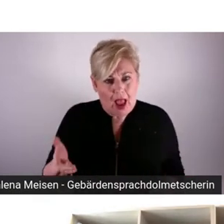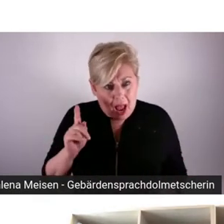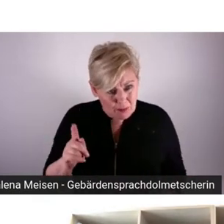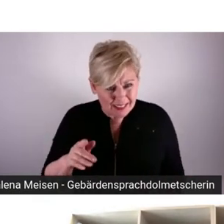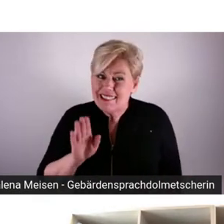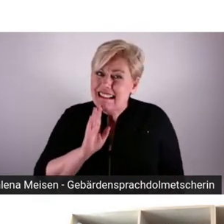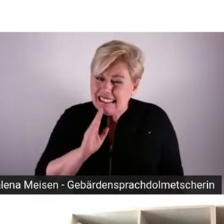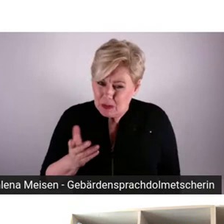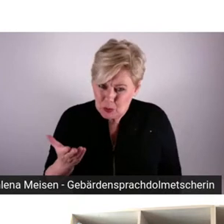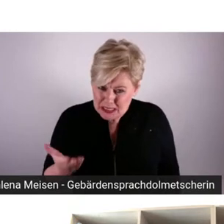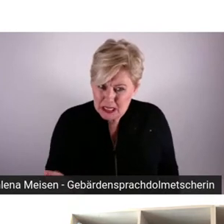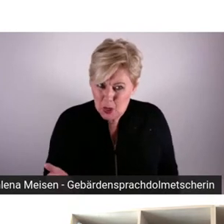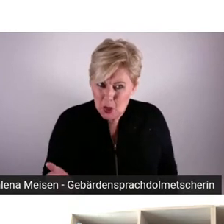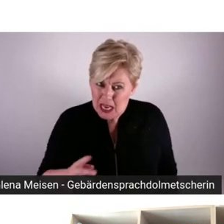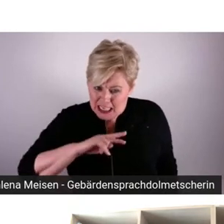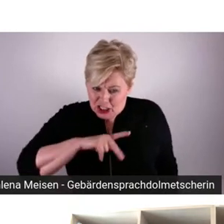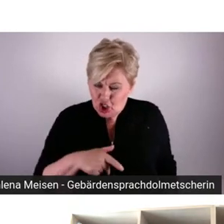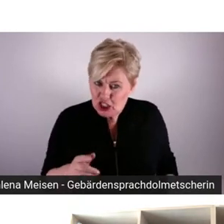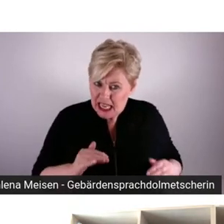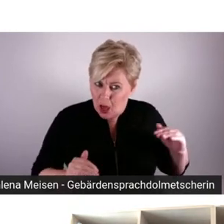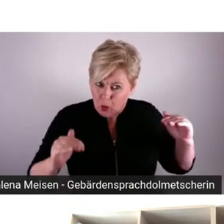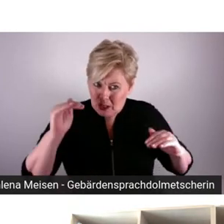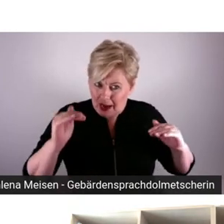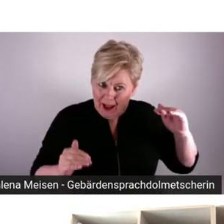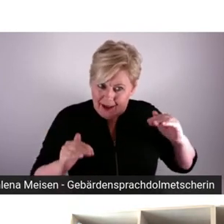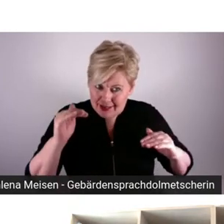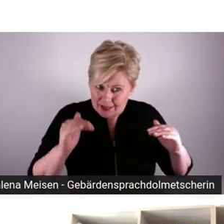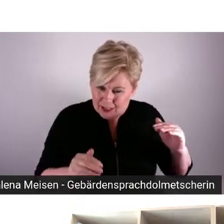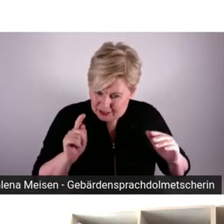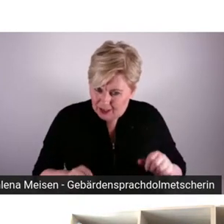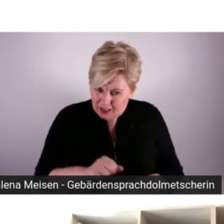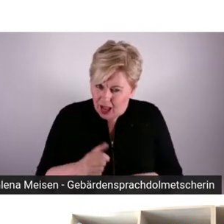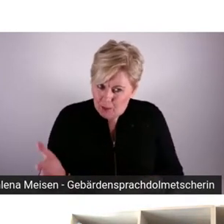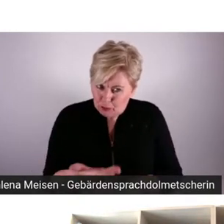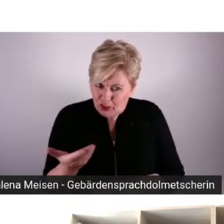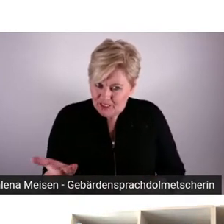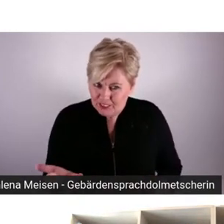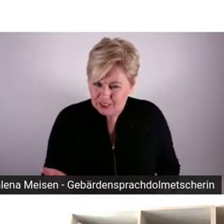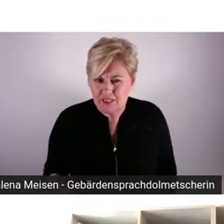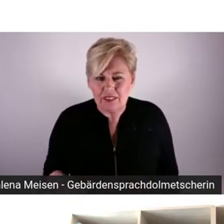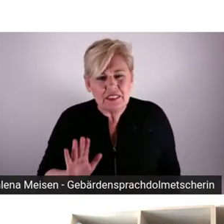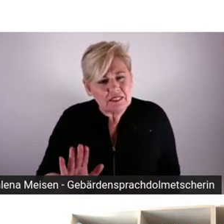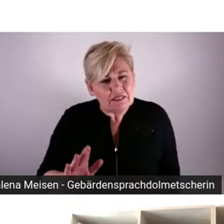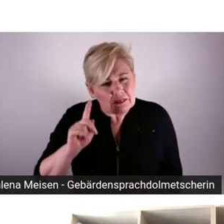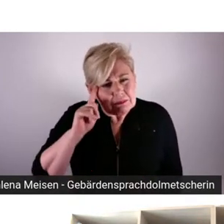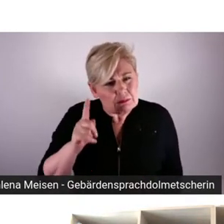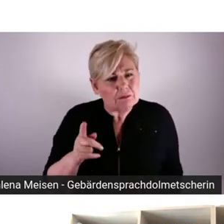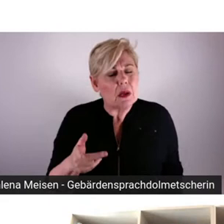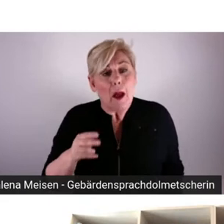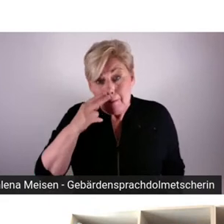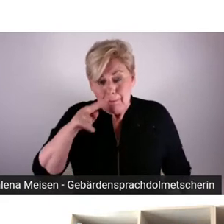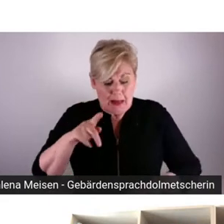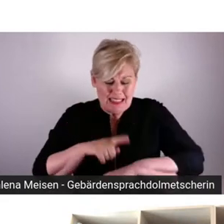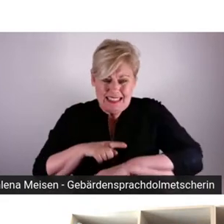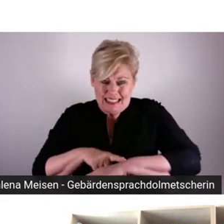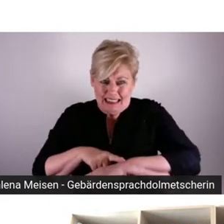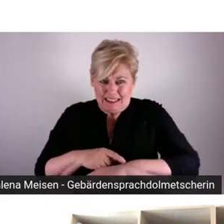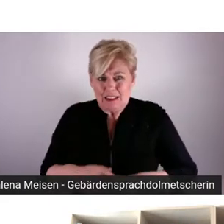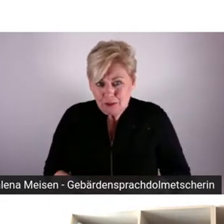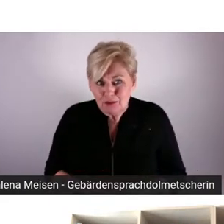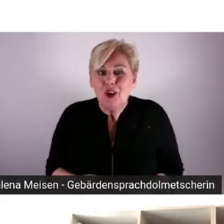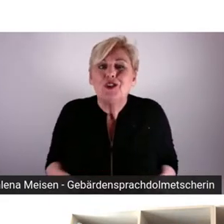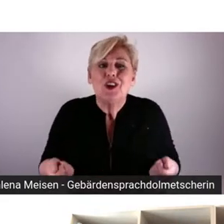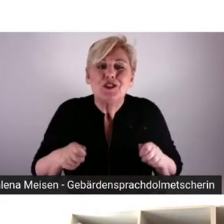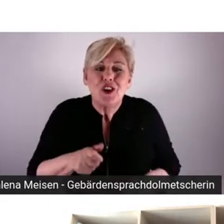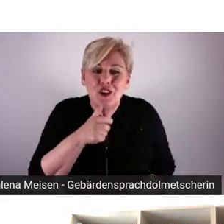das tatsächlich aus, um soziale Ungleichheit zu beseitigen? Was sind da Ihre Bemühungen? Und mit Blick auf die Zeit und ein